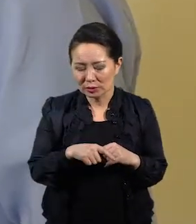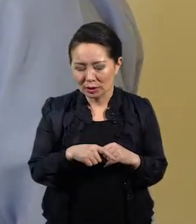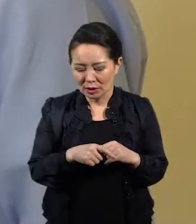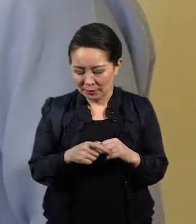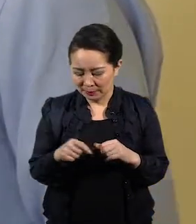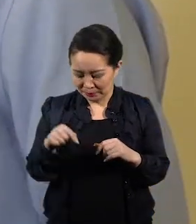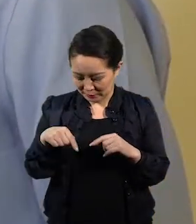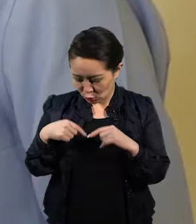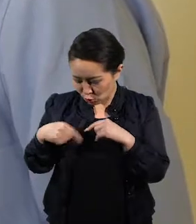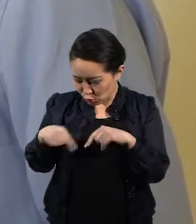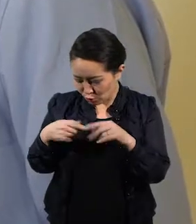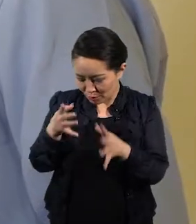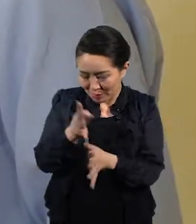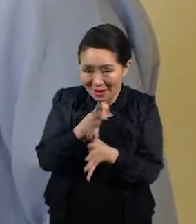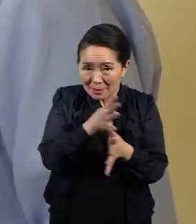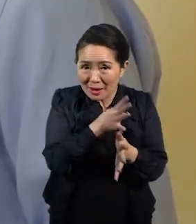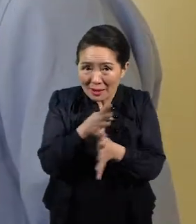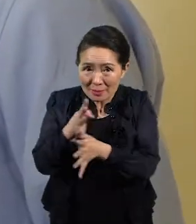хажууд байсан